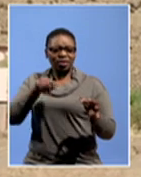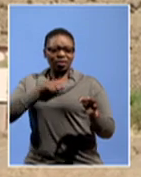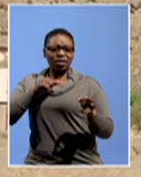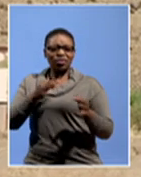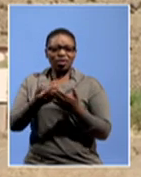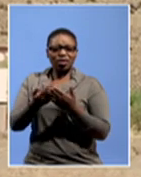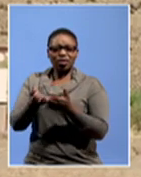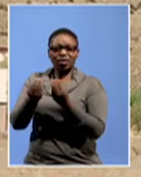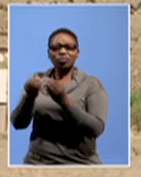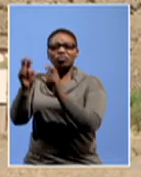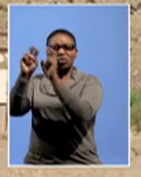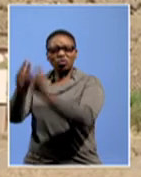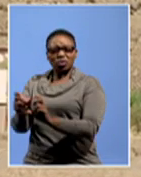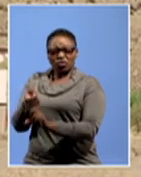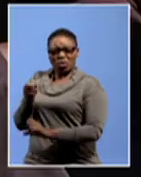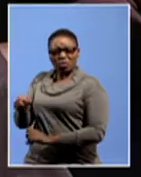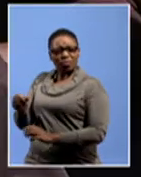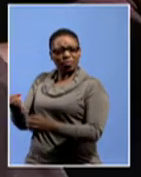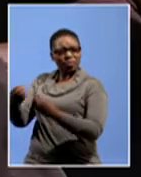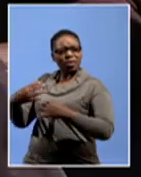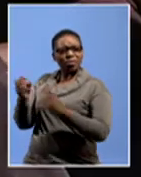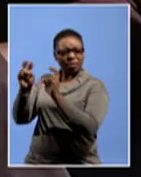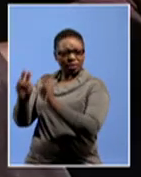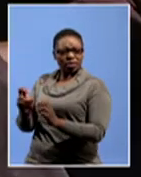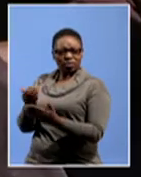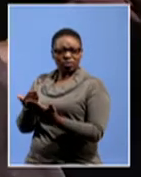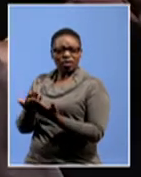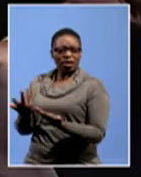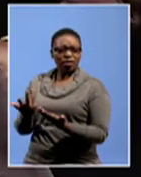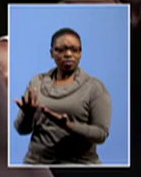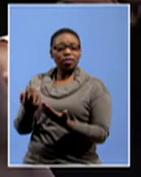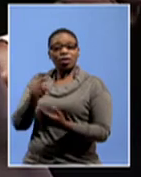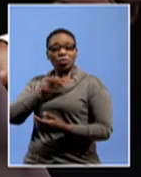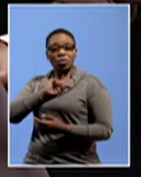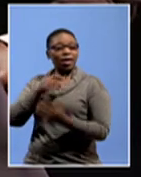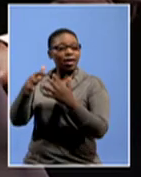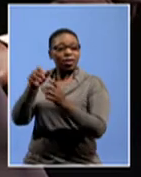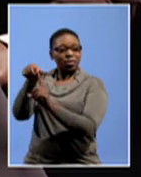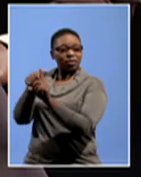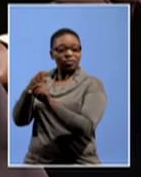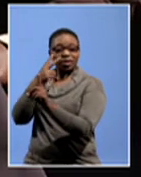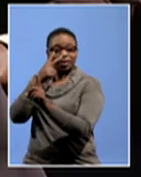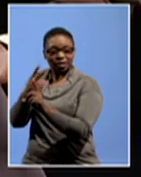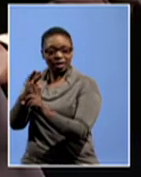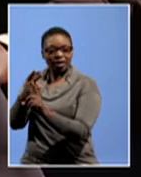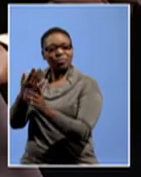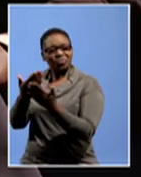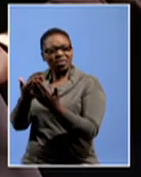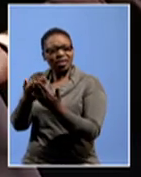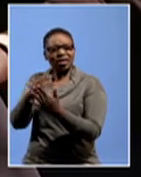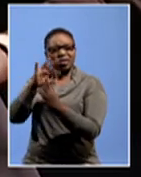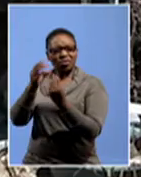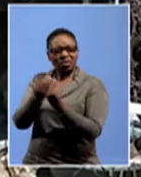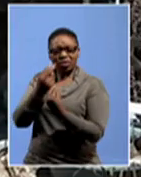drade. Maar as ons dit kon reg gekry het, of iemand sien dit, dan is dit 'n